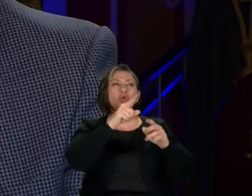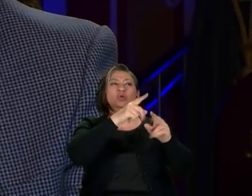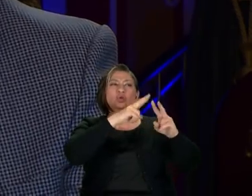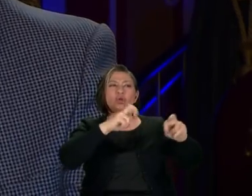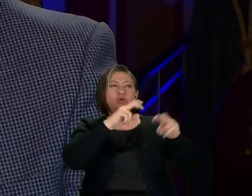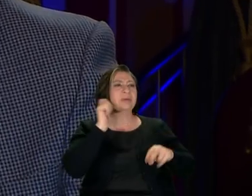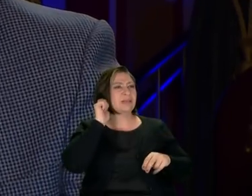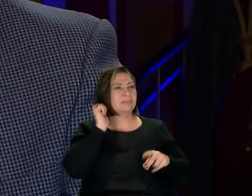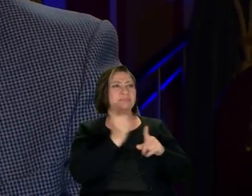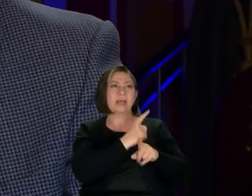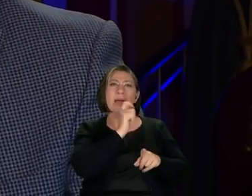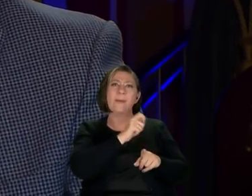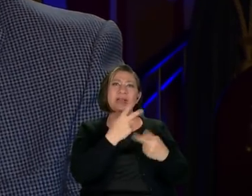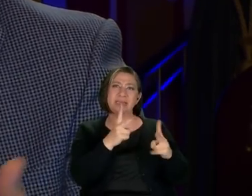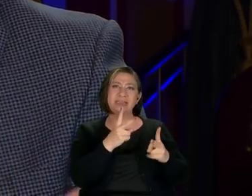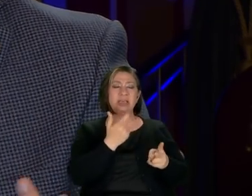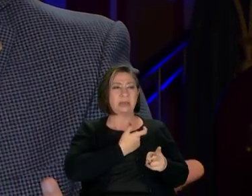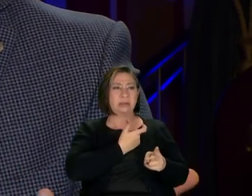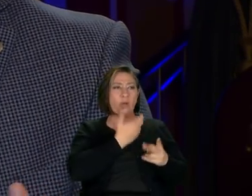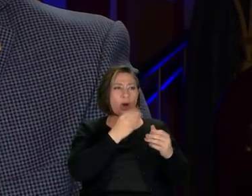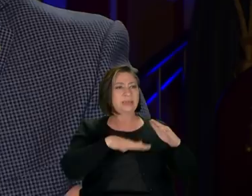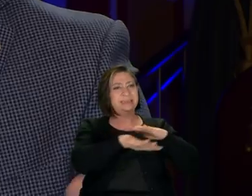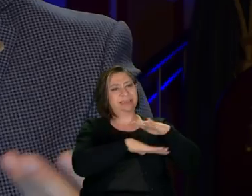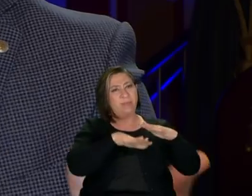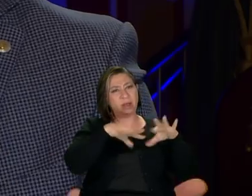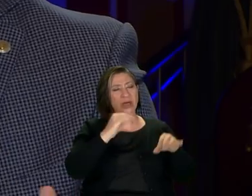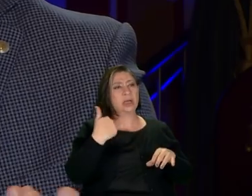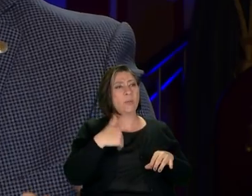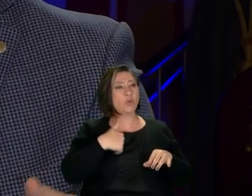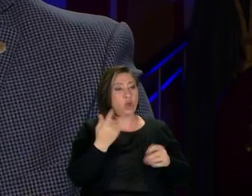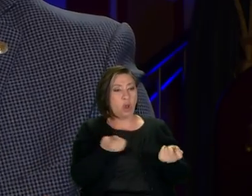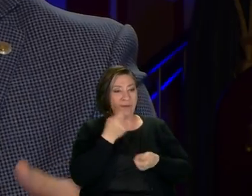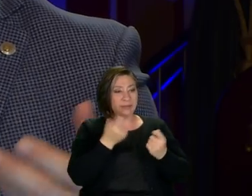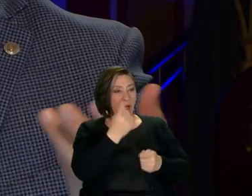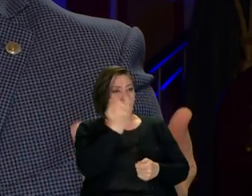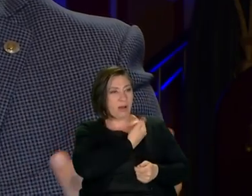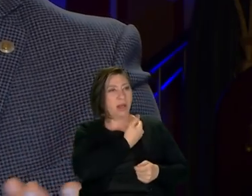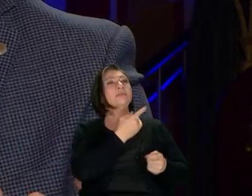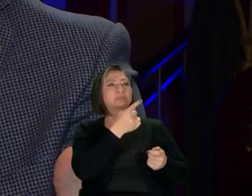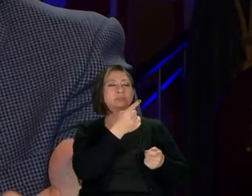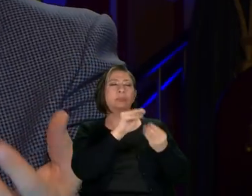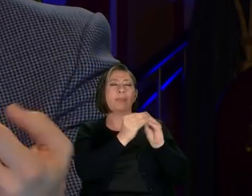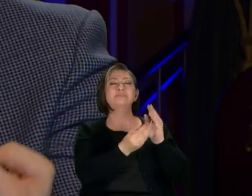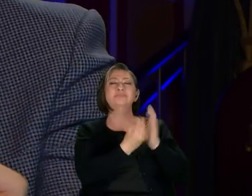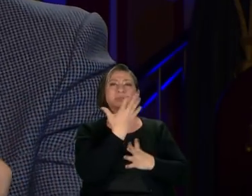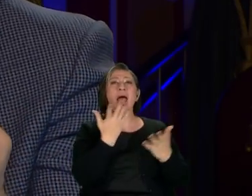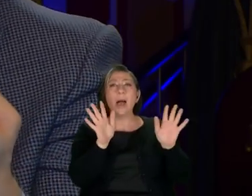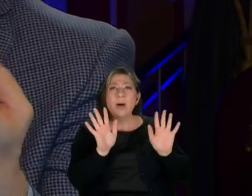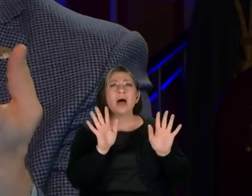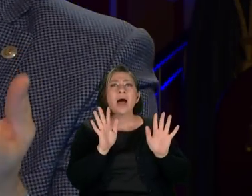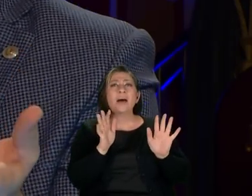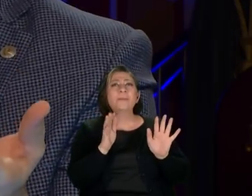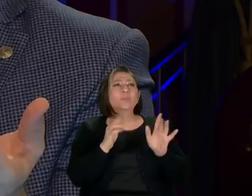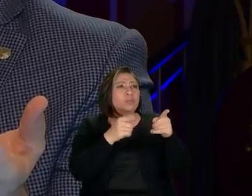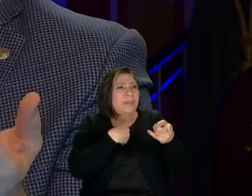falan vardı tabii yani, var bu işlerin... Yasal olarak zemini var orada. Kamu görevlisi pozisyonundasınız. Evet, evet, yani bir sürü evet, karşılığı var ama